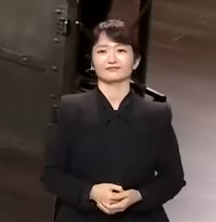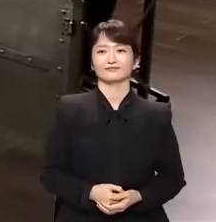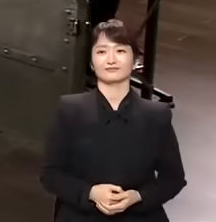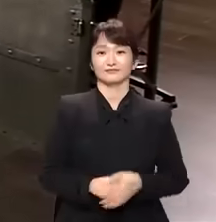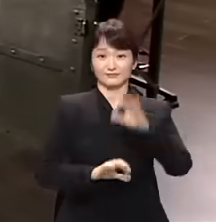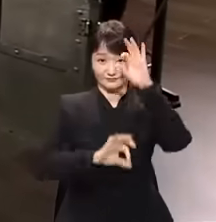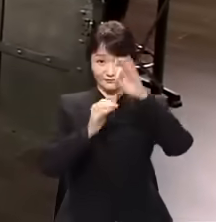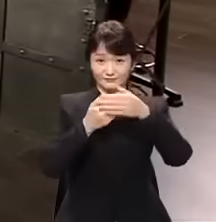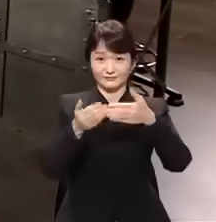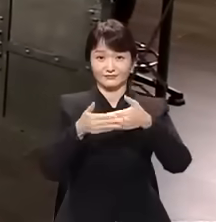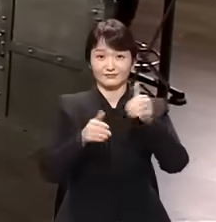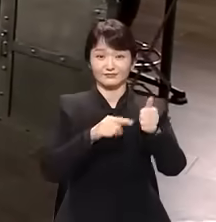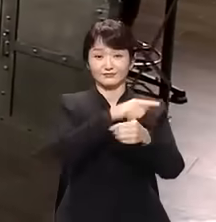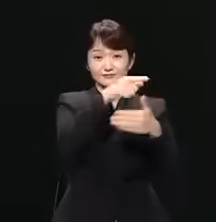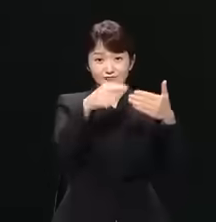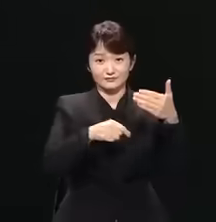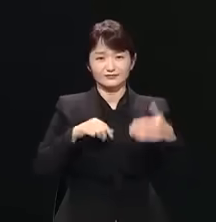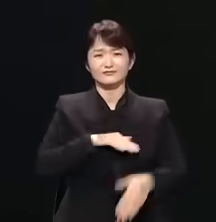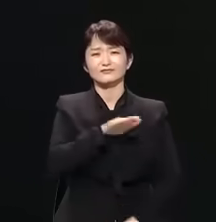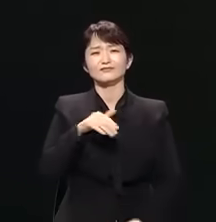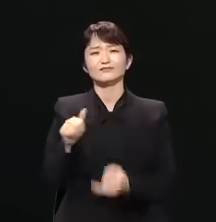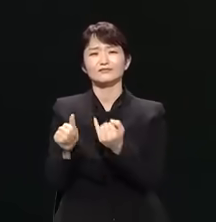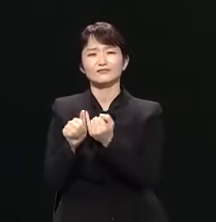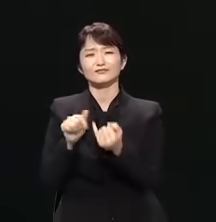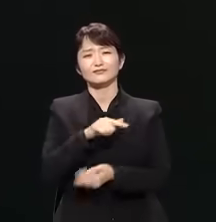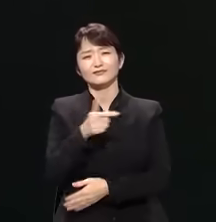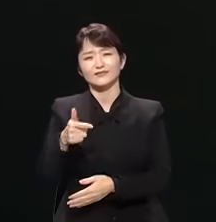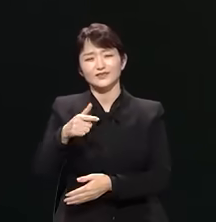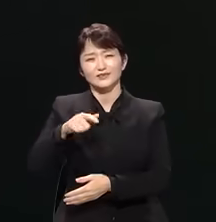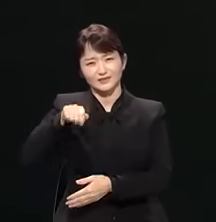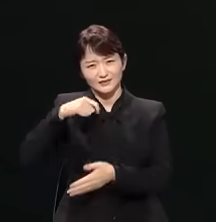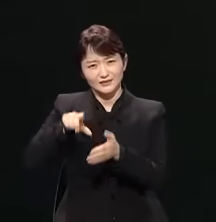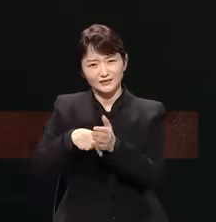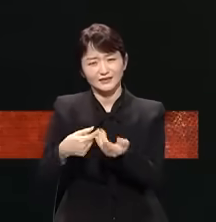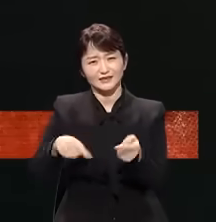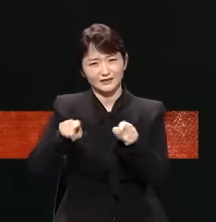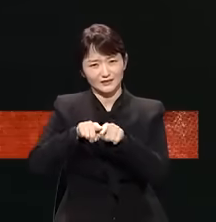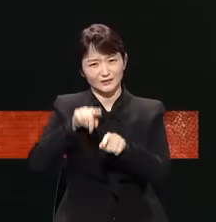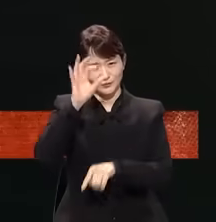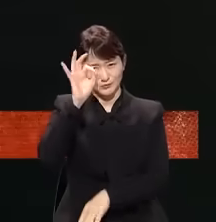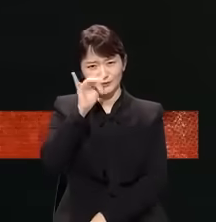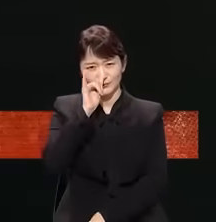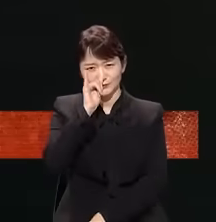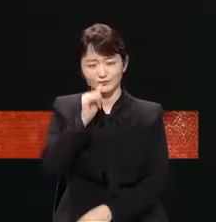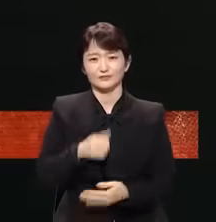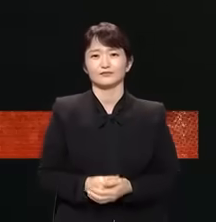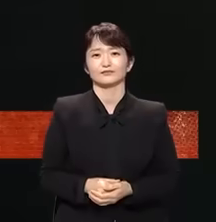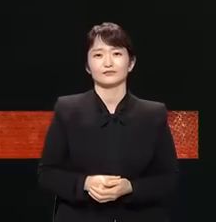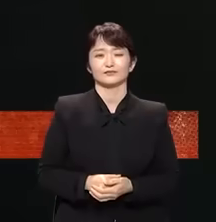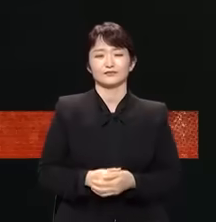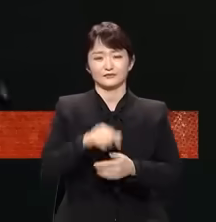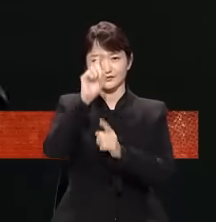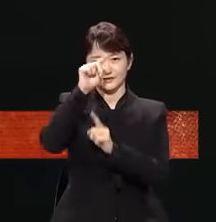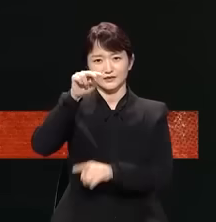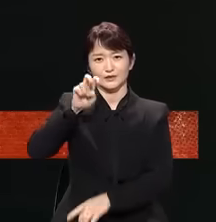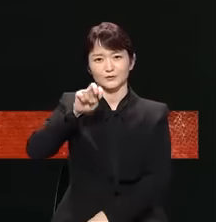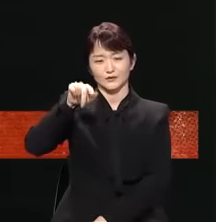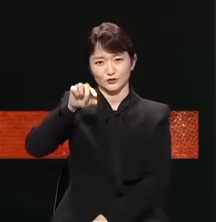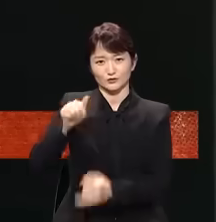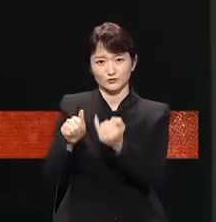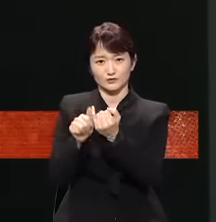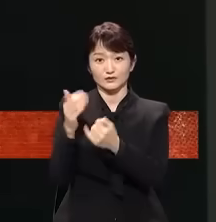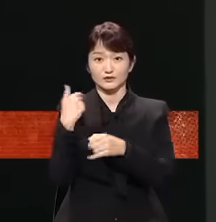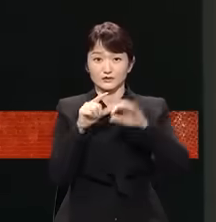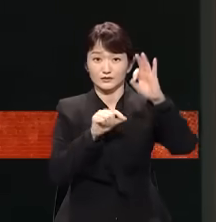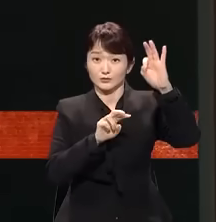어 사건 반장은 우리 부부 저녁 식사 시간에 동반 자랍니다 하신 용인의 전현준 이미수 부부님 지난 10월